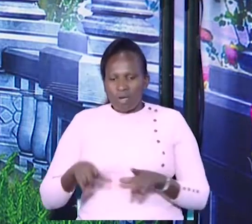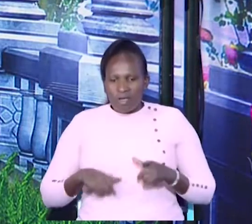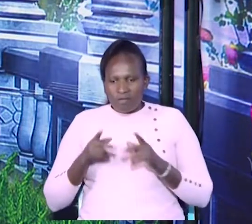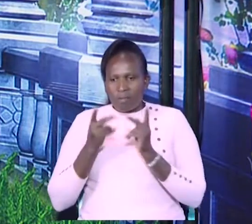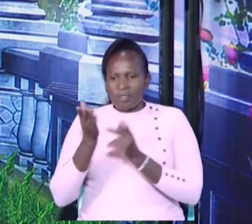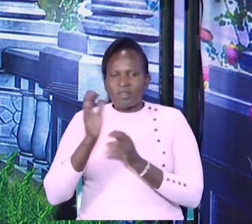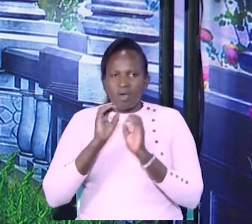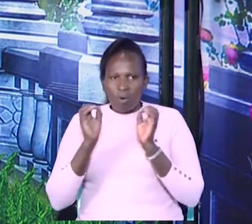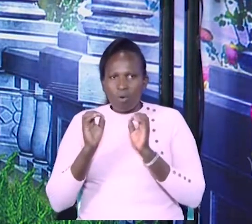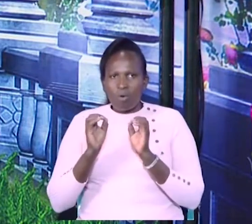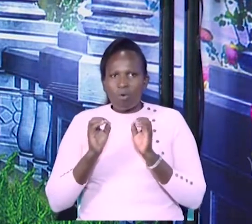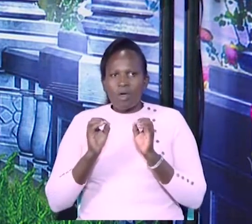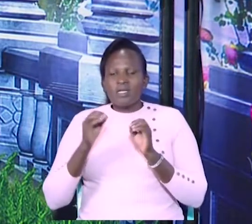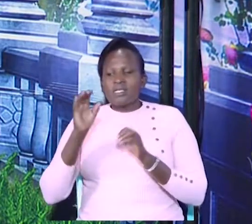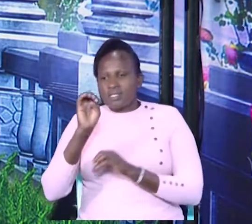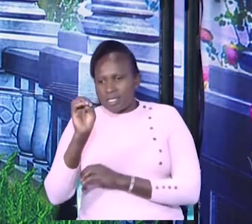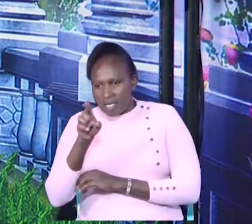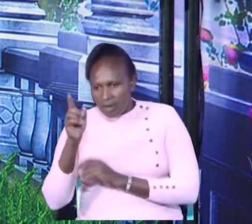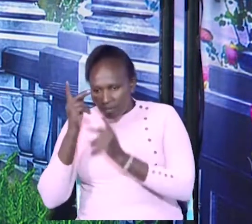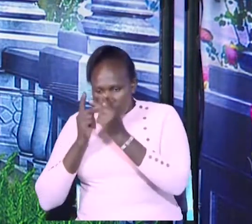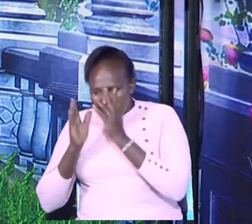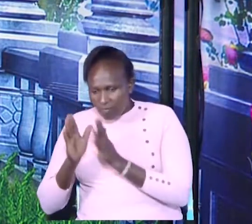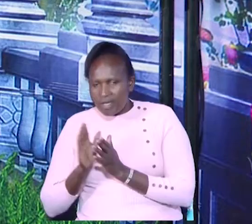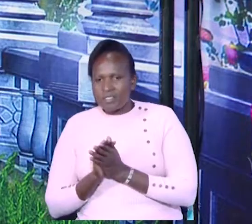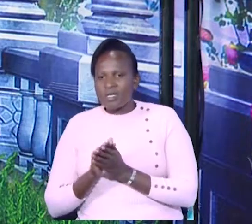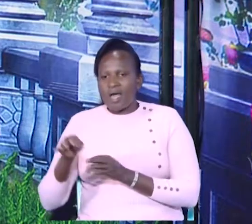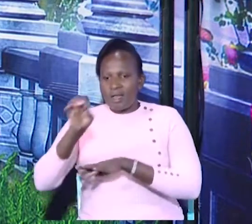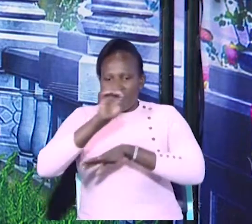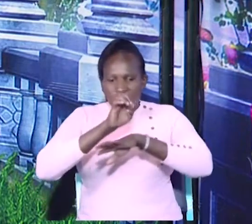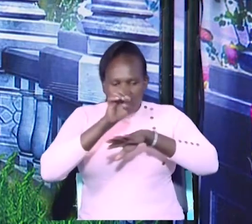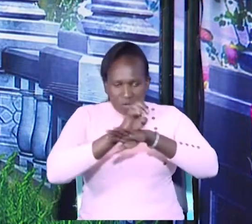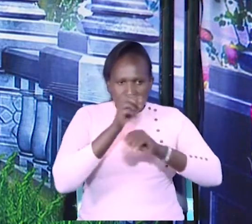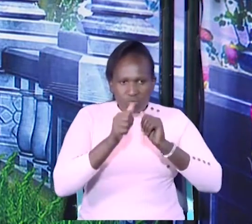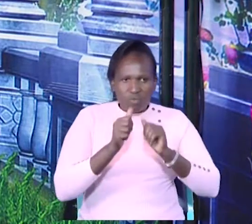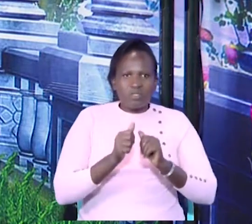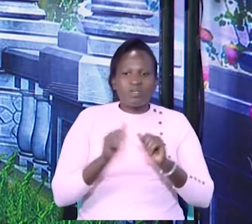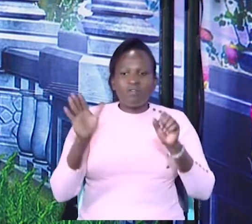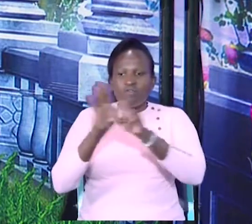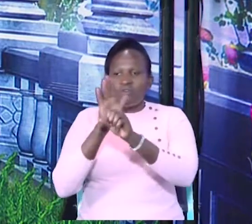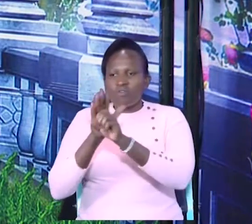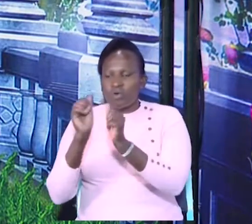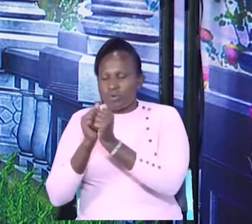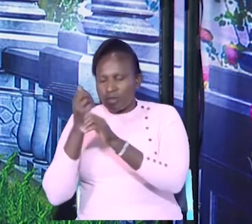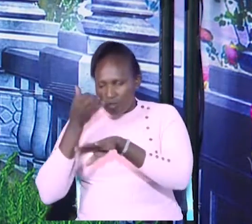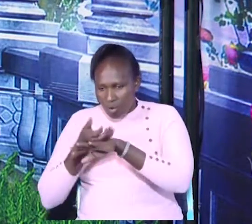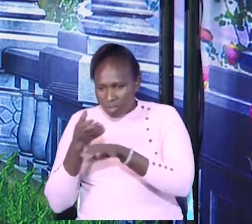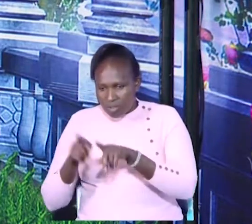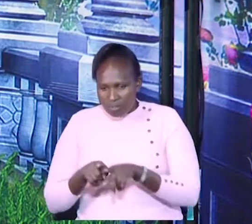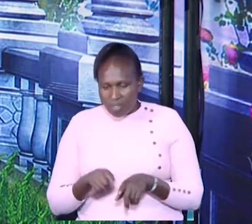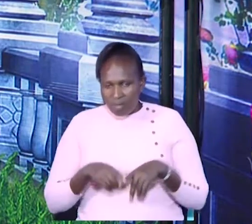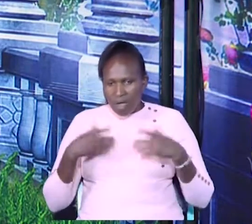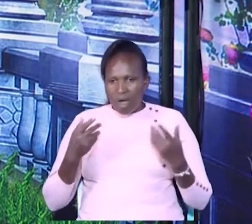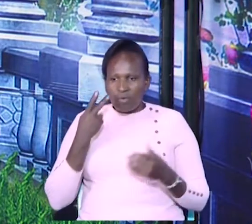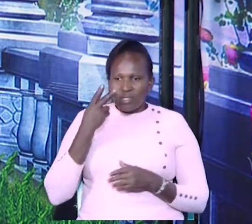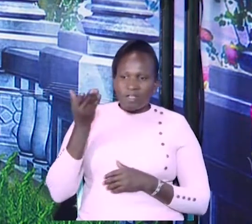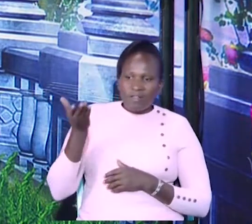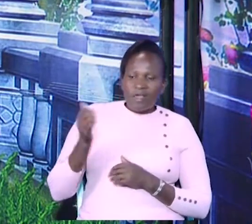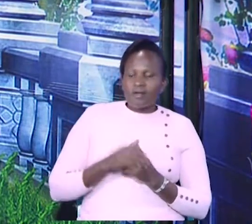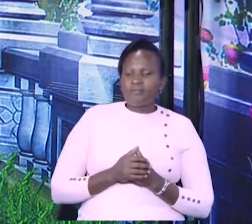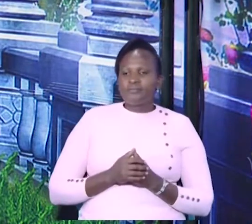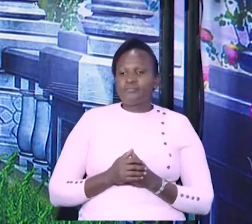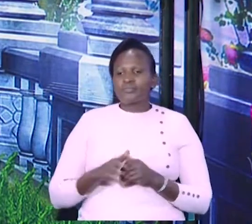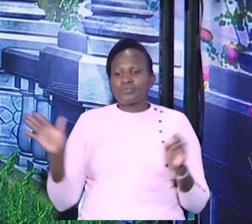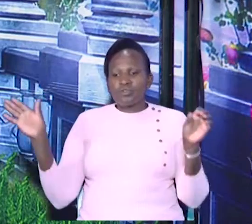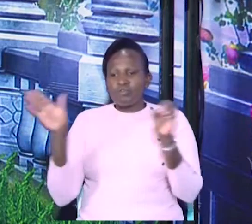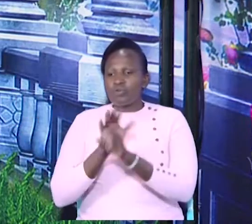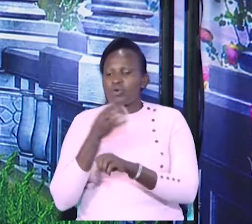pale. Ilikuwa Ezekiel, na that environment ambao ilikuwa imejaa mifupa. Kama vile tunavyoona, the valley was